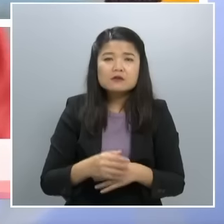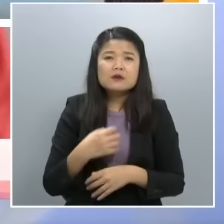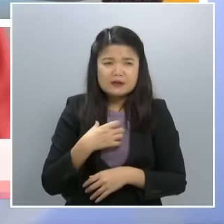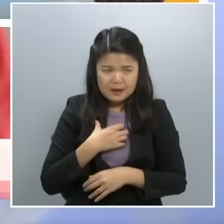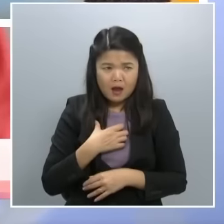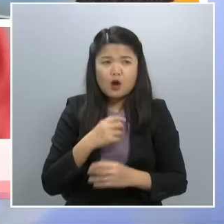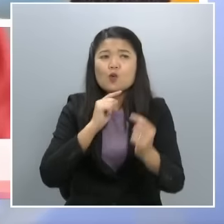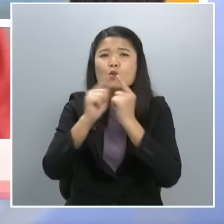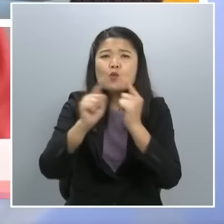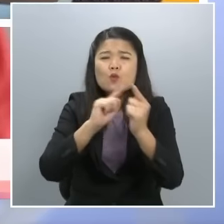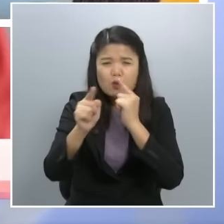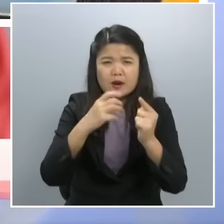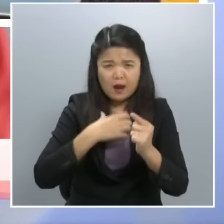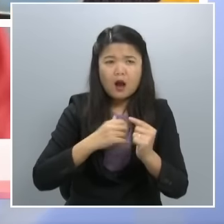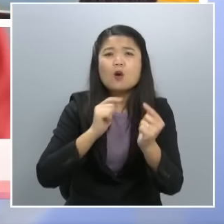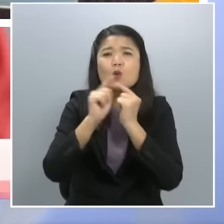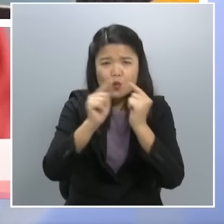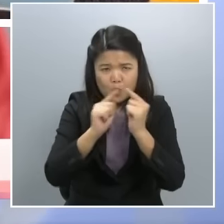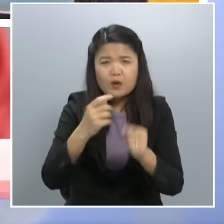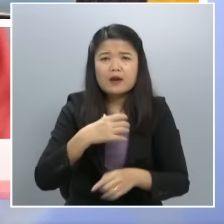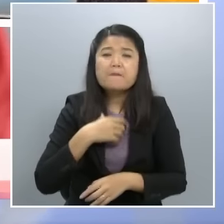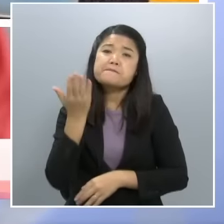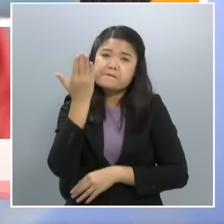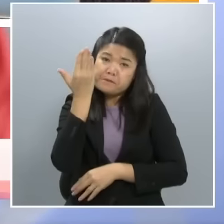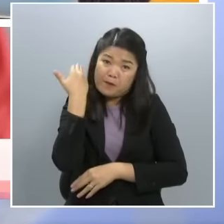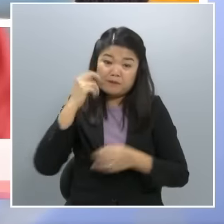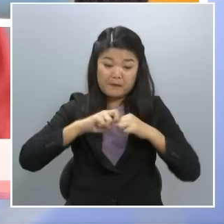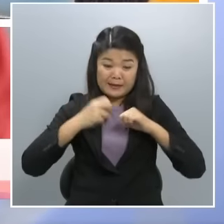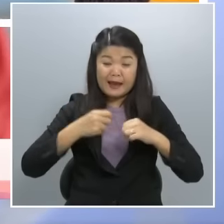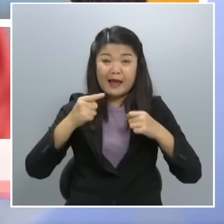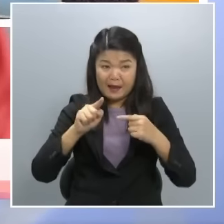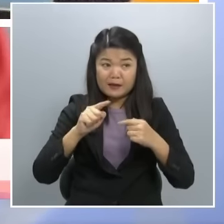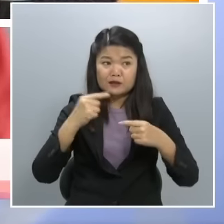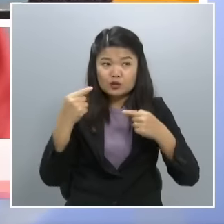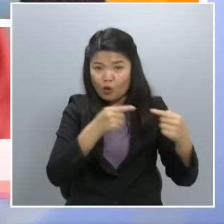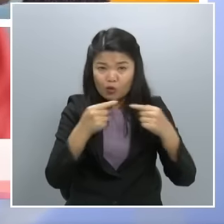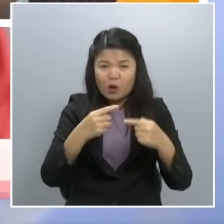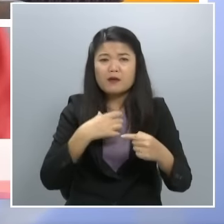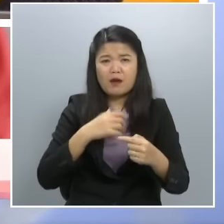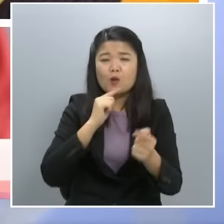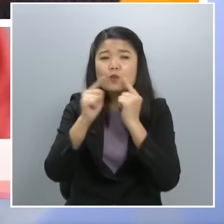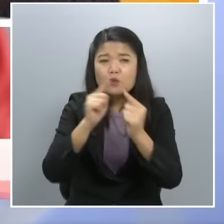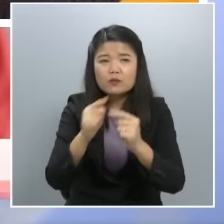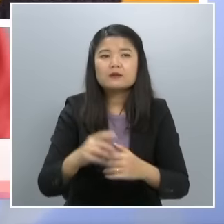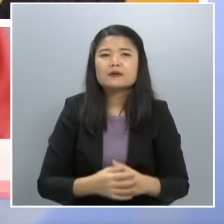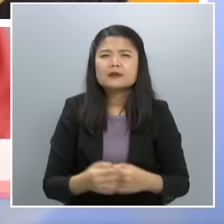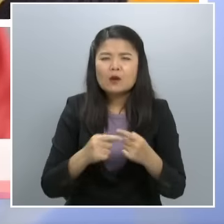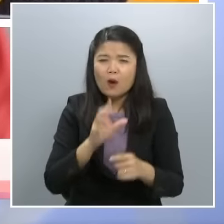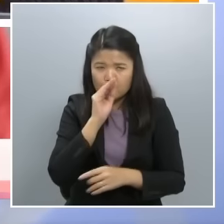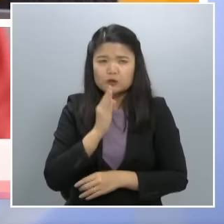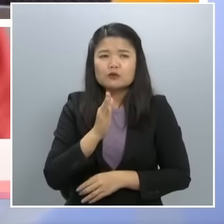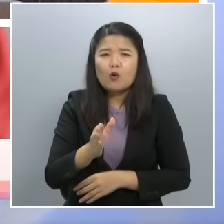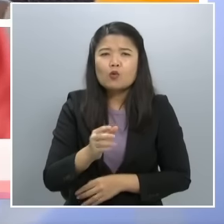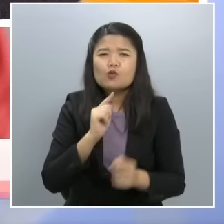ยตั้งแต่ด้วยตั้งแต่รอบที่แล้วที่มีปัญหากับพี่ชายไม่กล้าพูดตรงๆที่เขาไม่กล้าคุย ค่ะเราก็ไม่